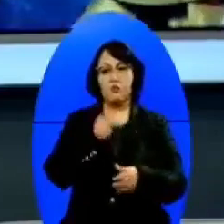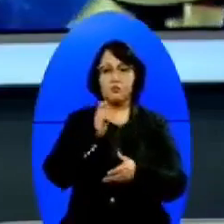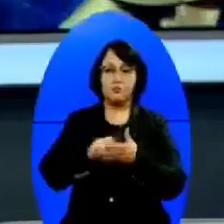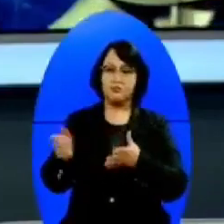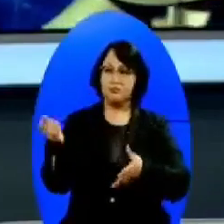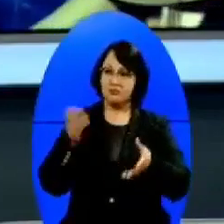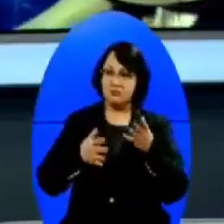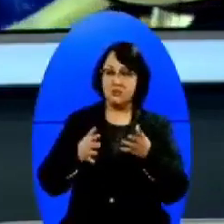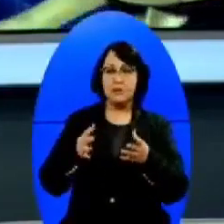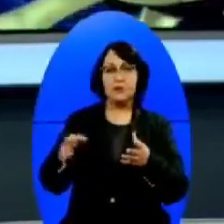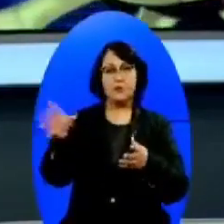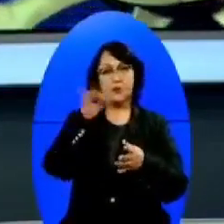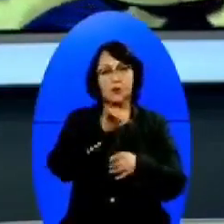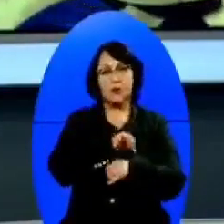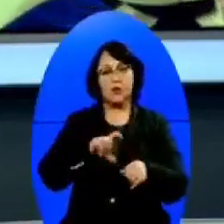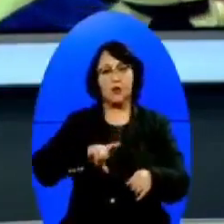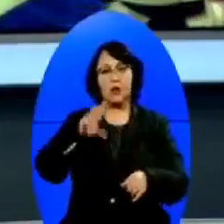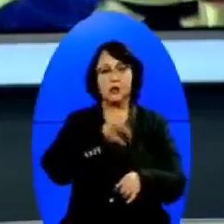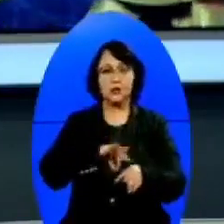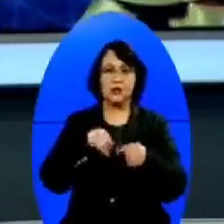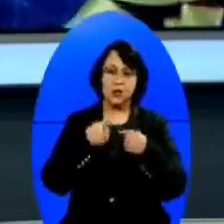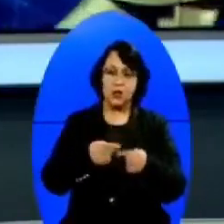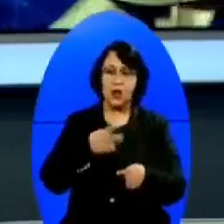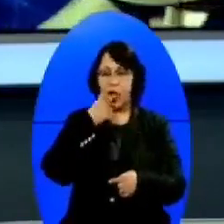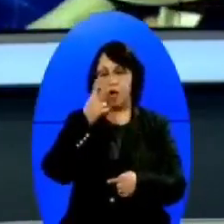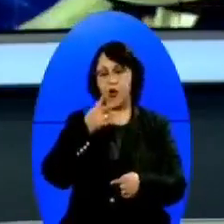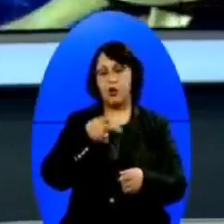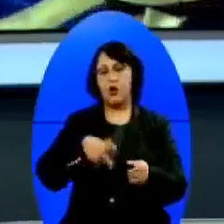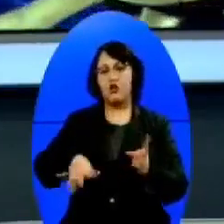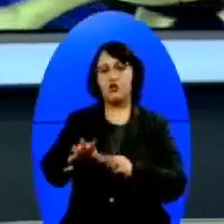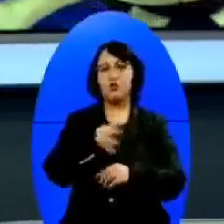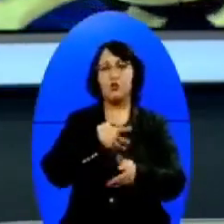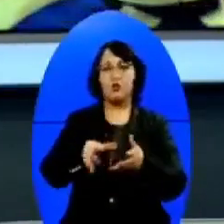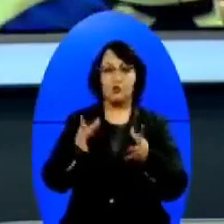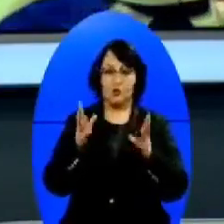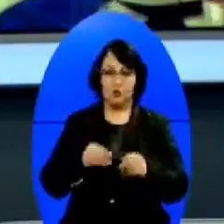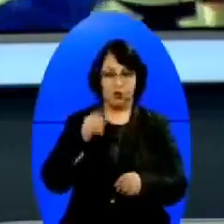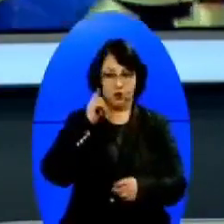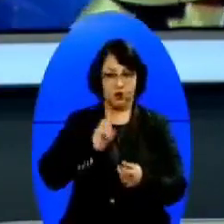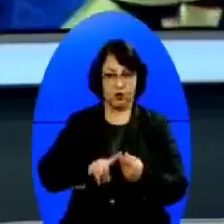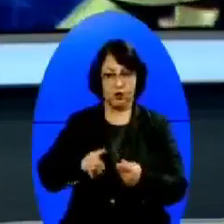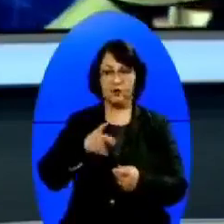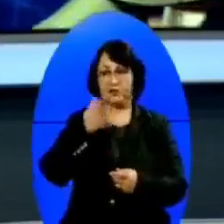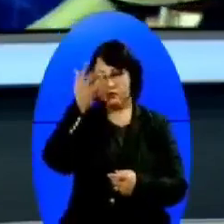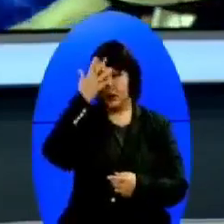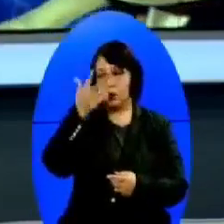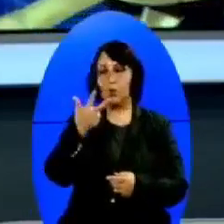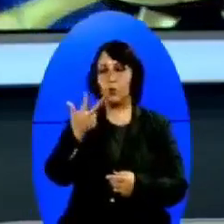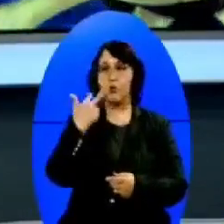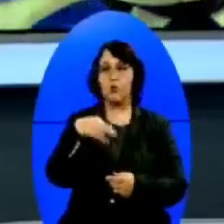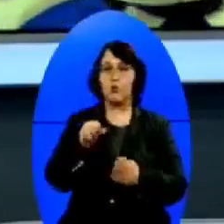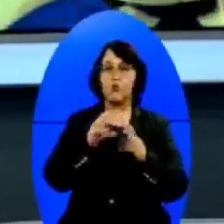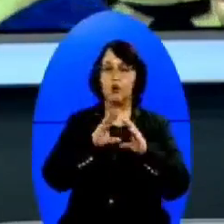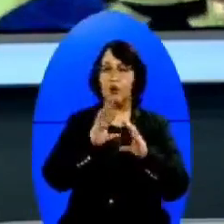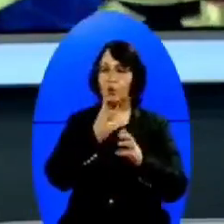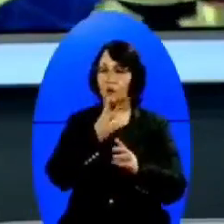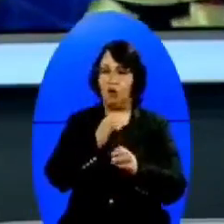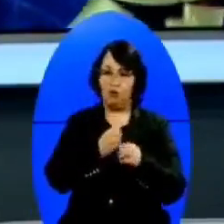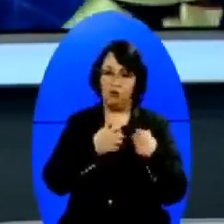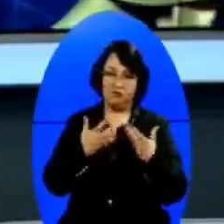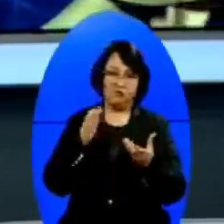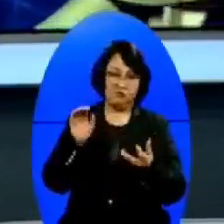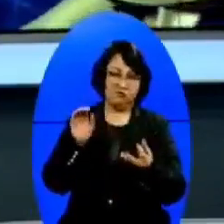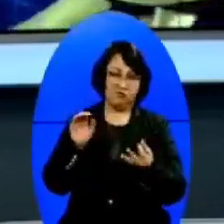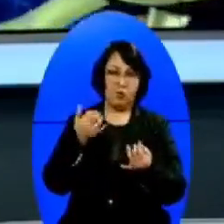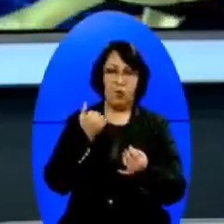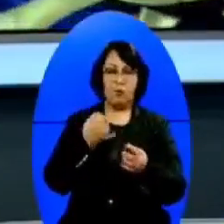Нийтийн гэр хашиг өндөгдсөн, агаар орчны бохирлыг бууруулах чиглэлд засгийн газарт 3 удаа үүргөвч ажилласан. Өнгөрсөн онд Улаанбаатар хотод түүхийн нүүрсний хэрэглэг